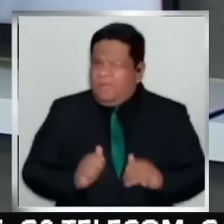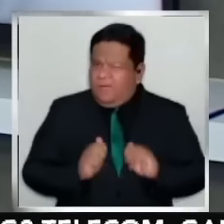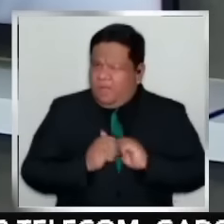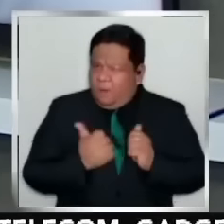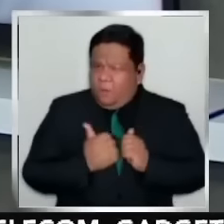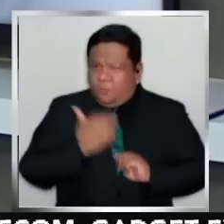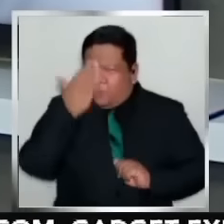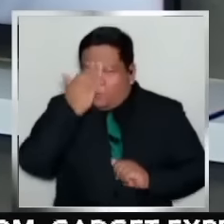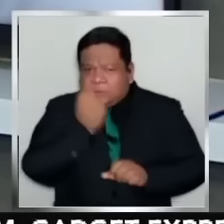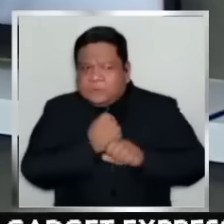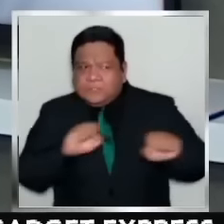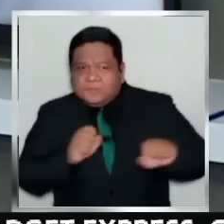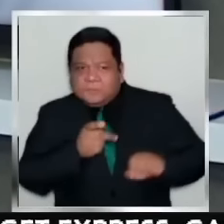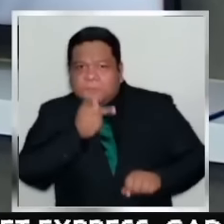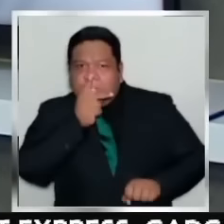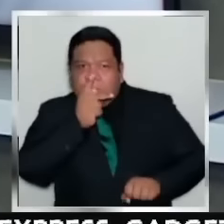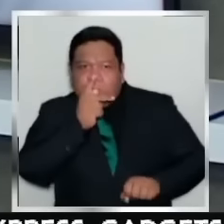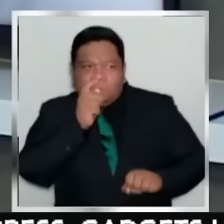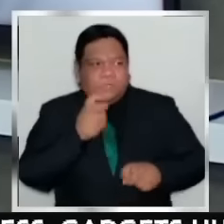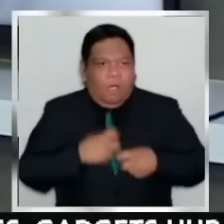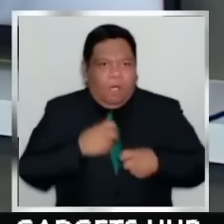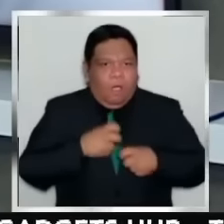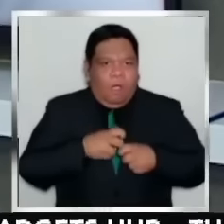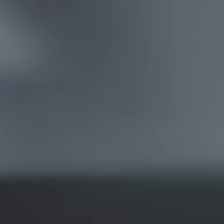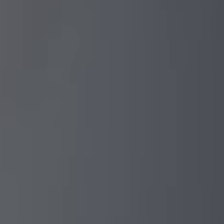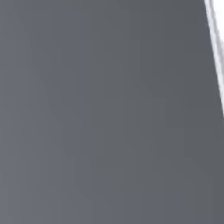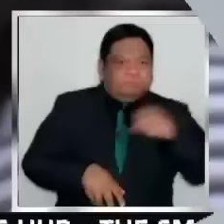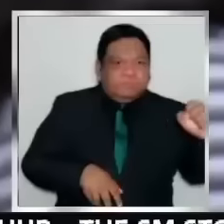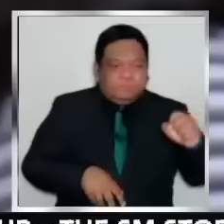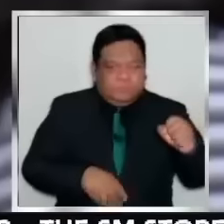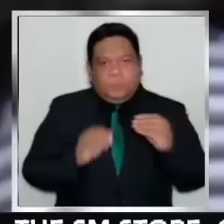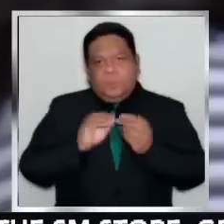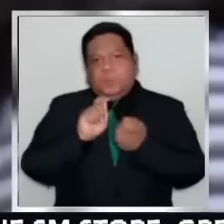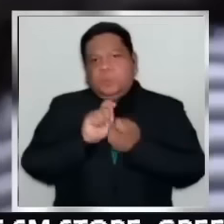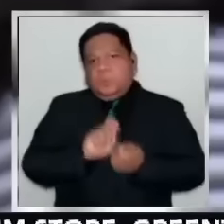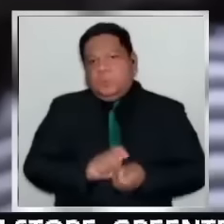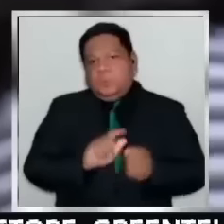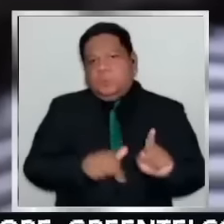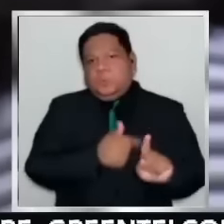na mahirap mahulaan? Tinutukan niya ni Oscar Oida.